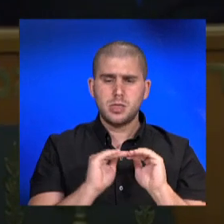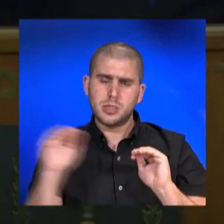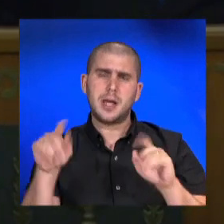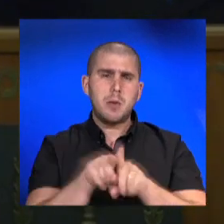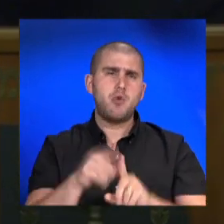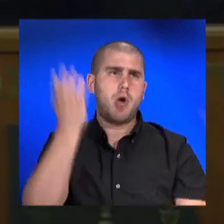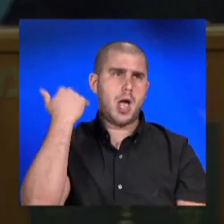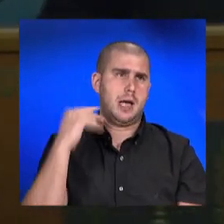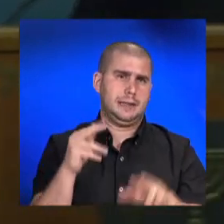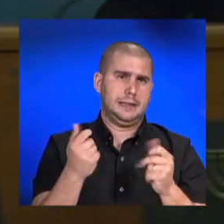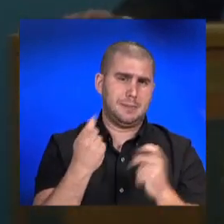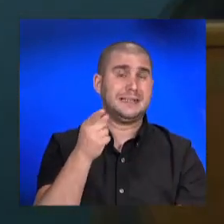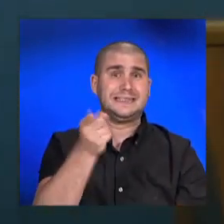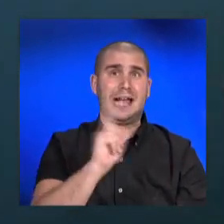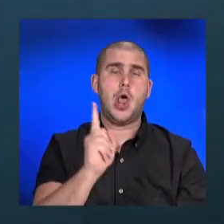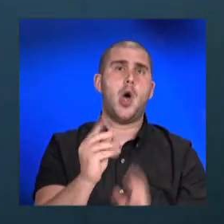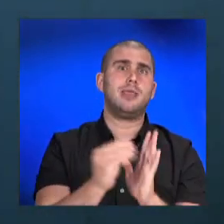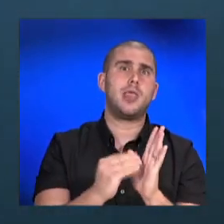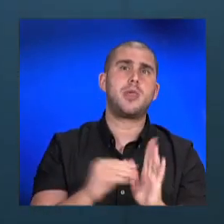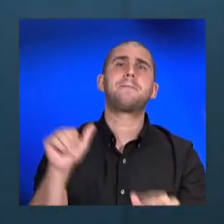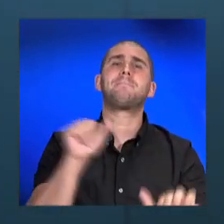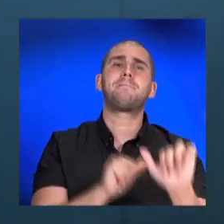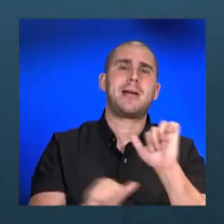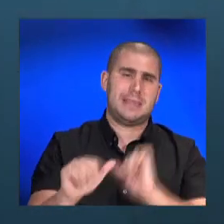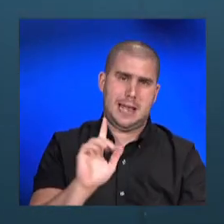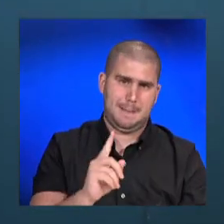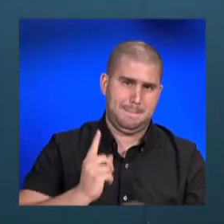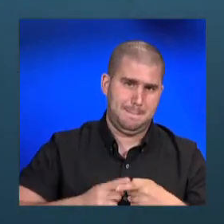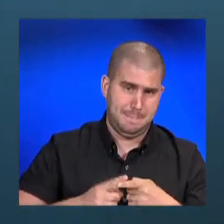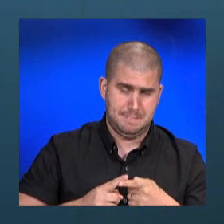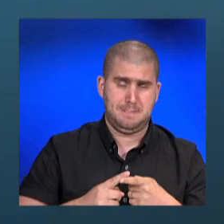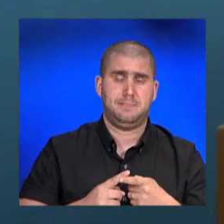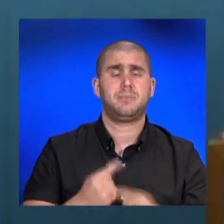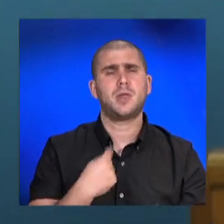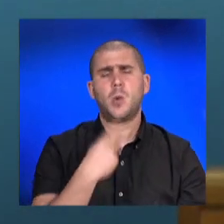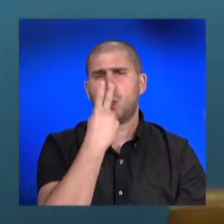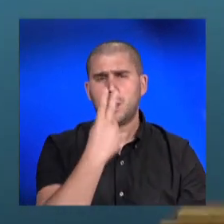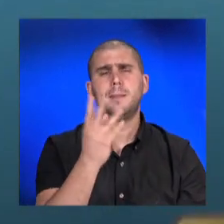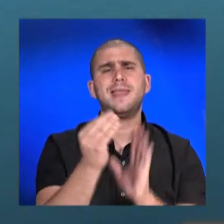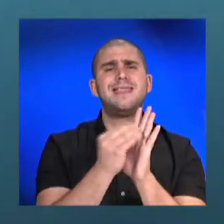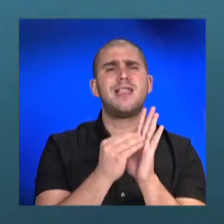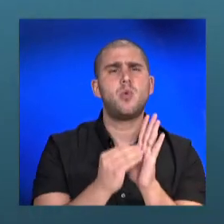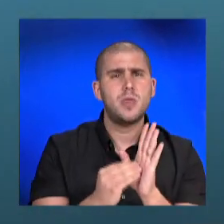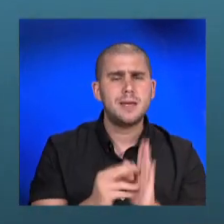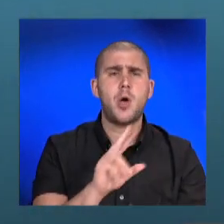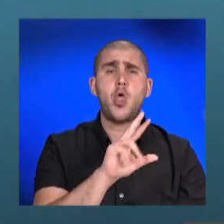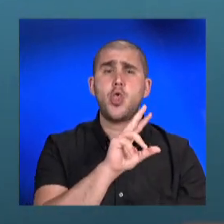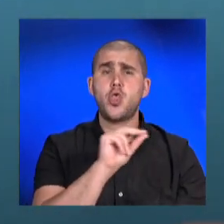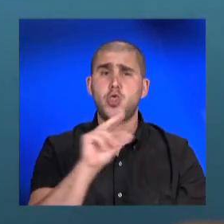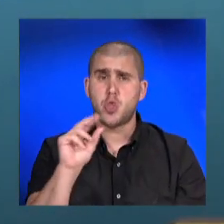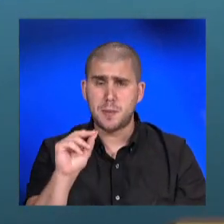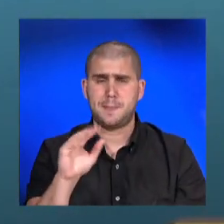לא נתונים מדעיים. אנחנו רואים גם נתונים דומים אבל